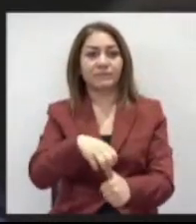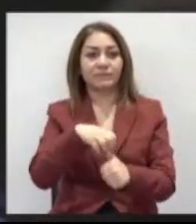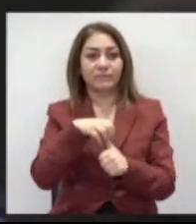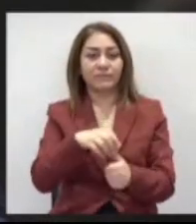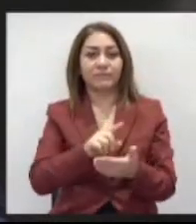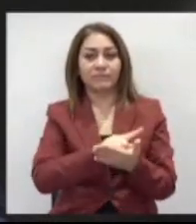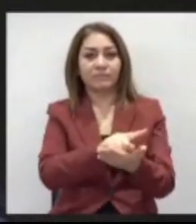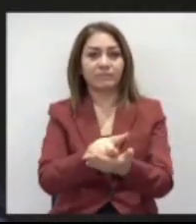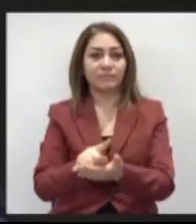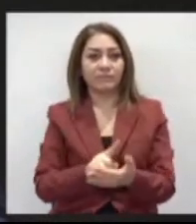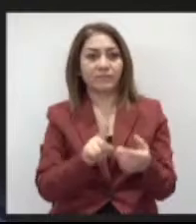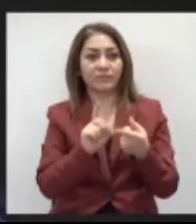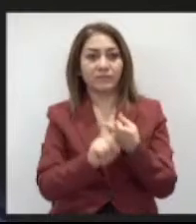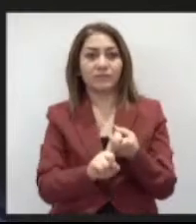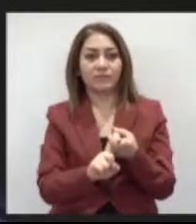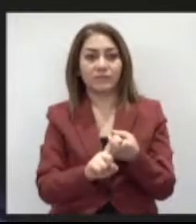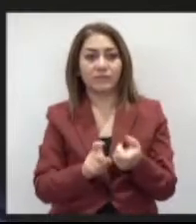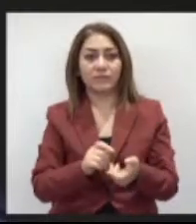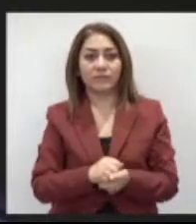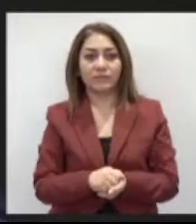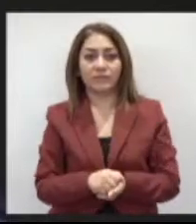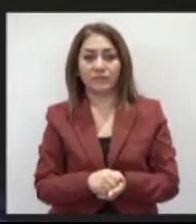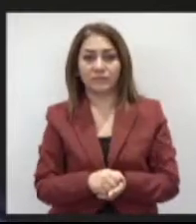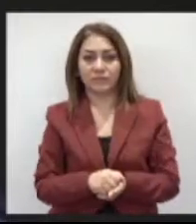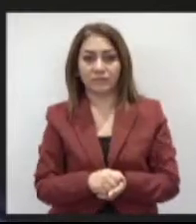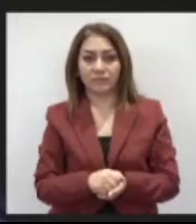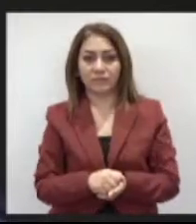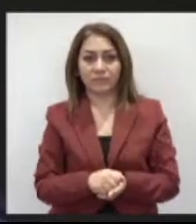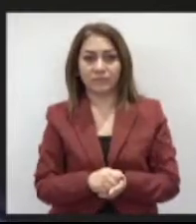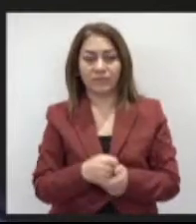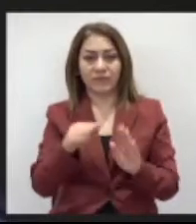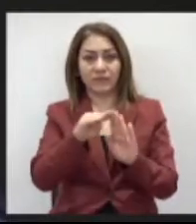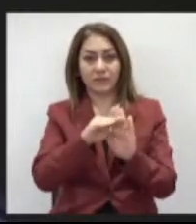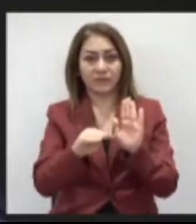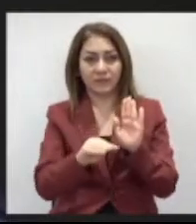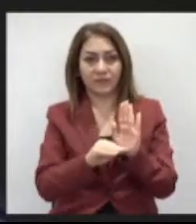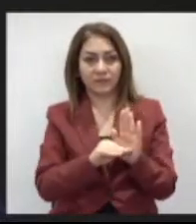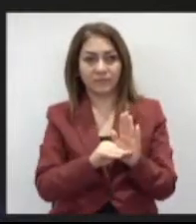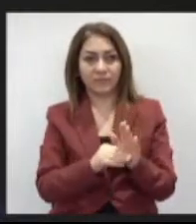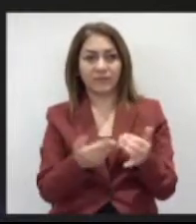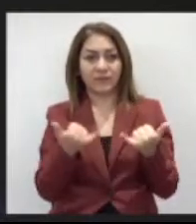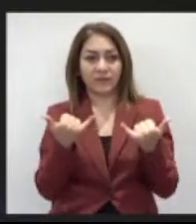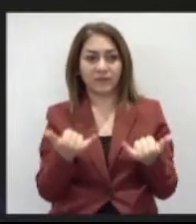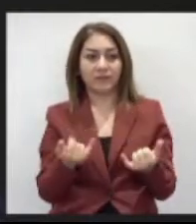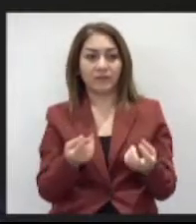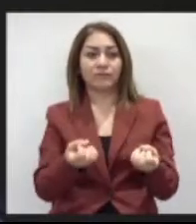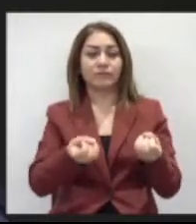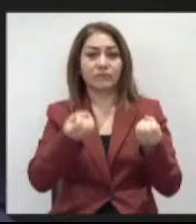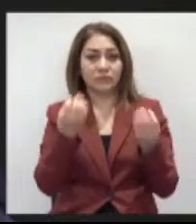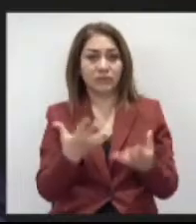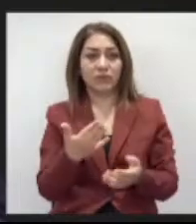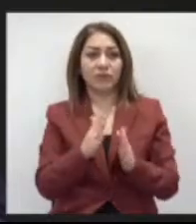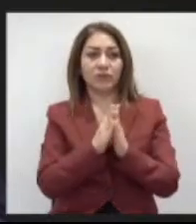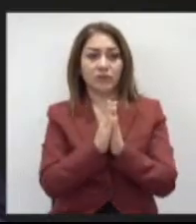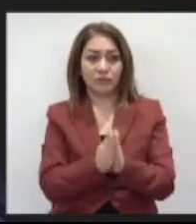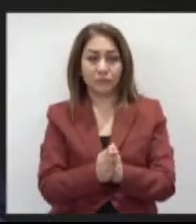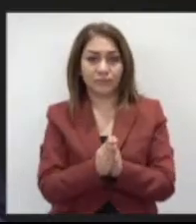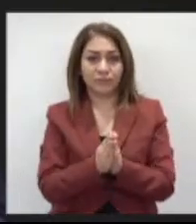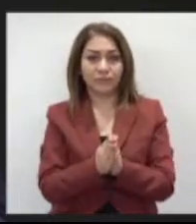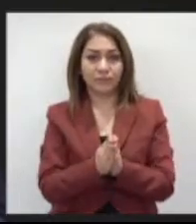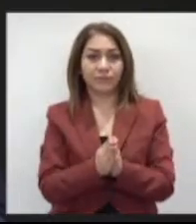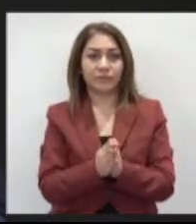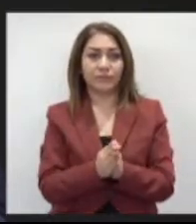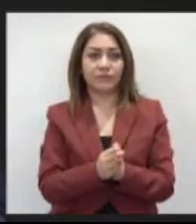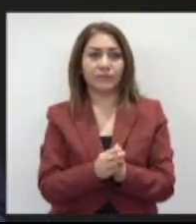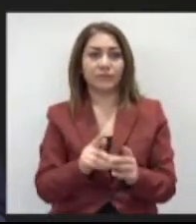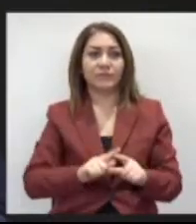հետ կապված դրույթներ, եւ կարծես թե այս պայդրության այս կանը ես կխնդրեի, եթե դուք պատասխանենք